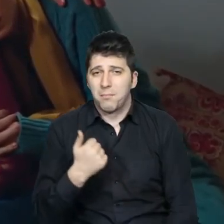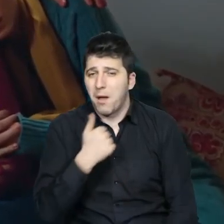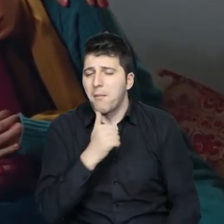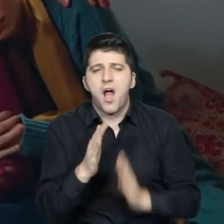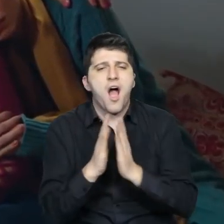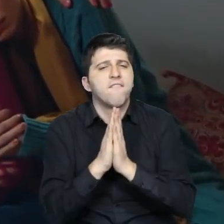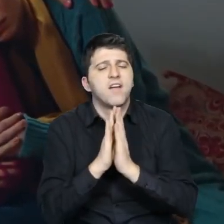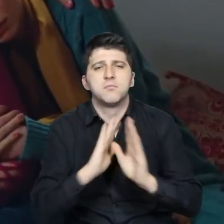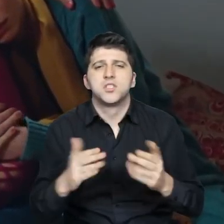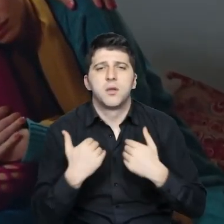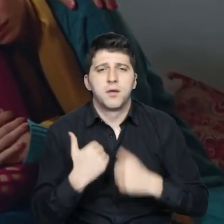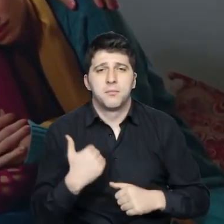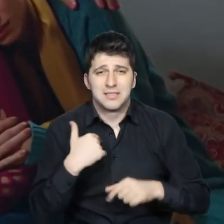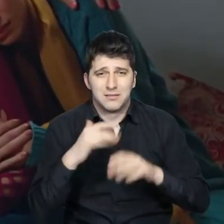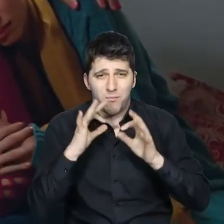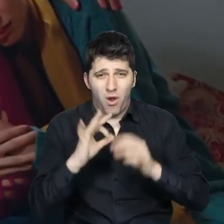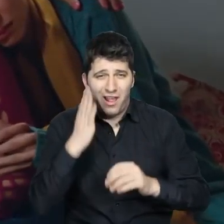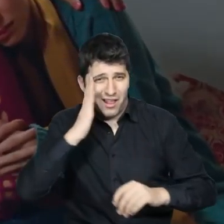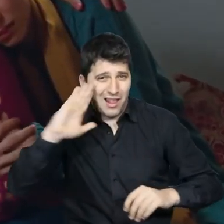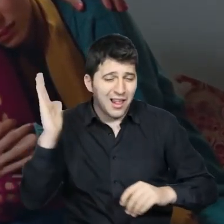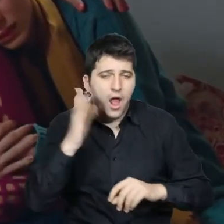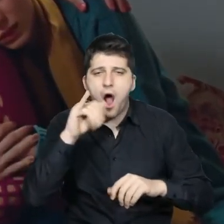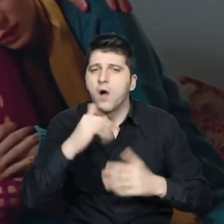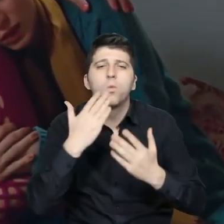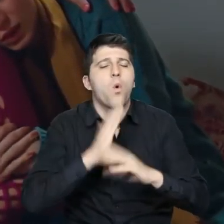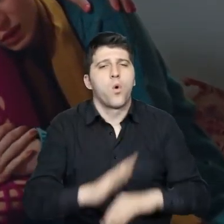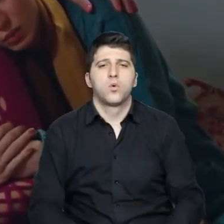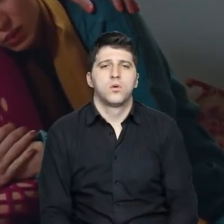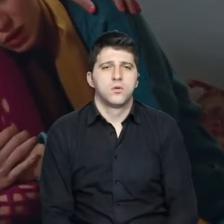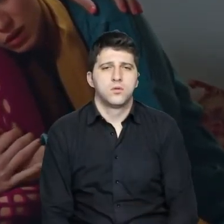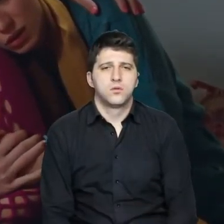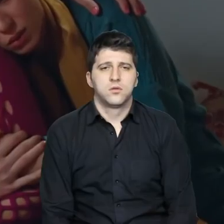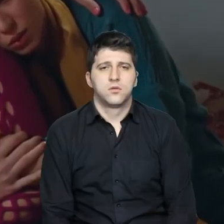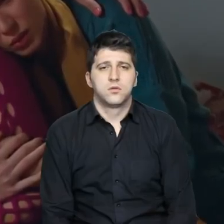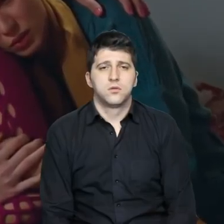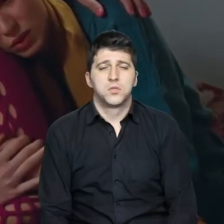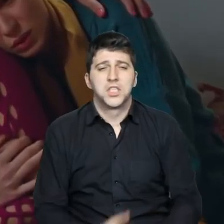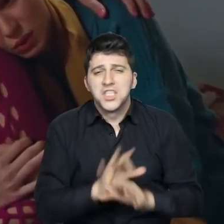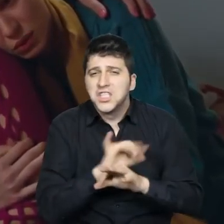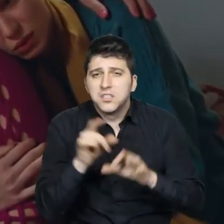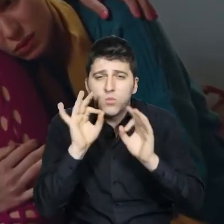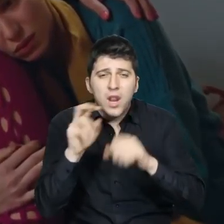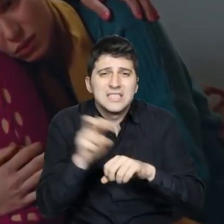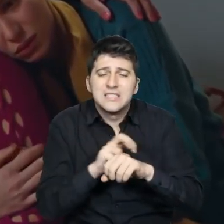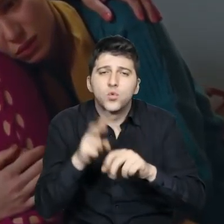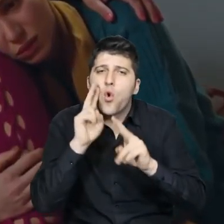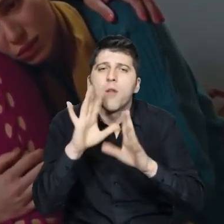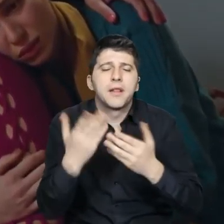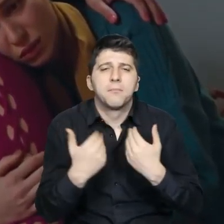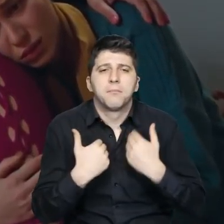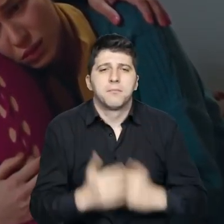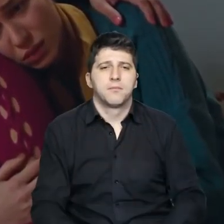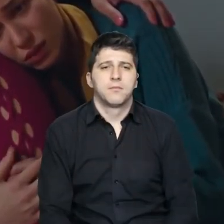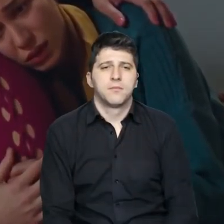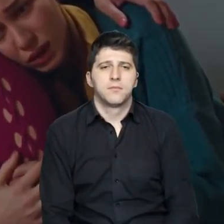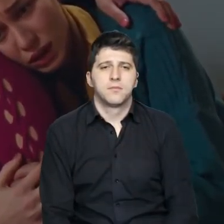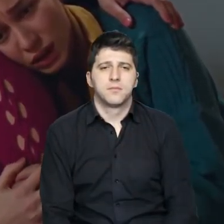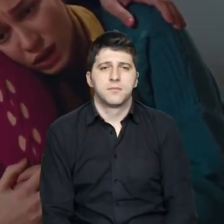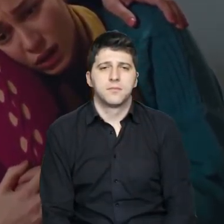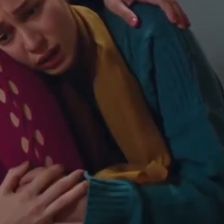affetmeyeceğim. Bize böyle davranmaya hak yok ki. Hiç bu kadar sinirli görmemiştim onu. Başı Burcu'nun